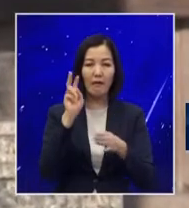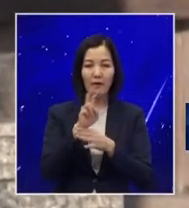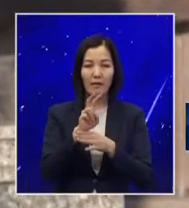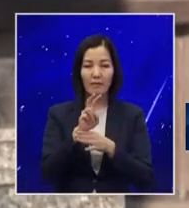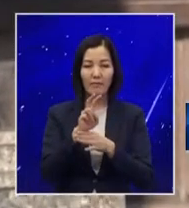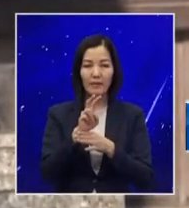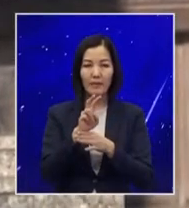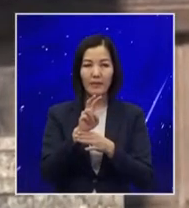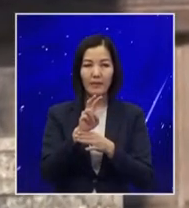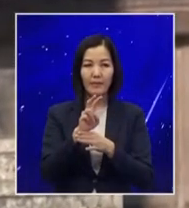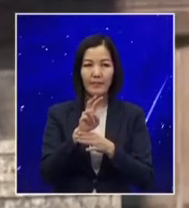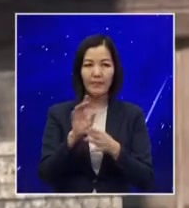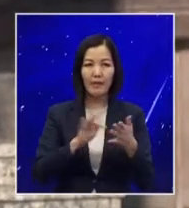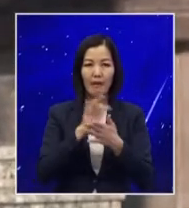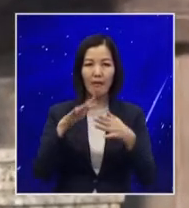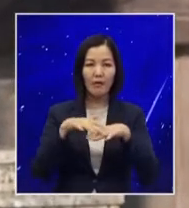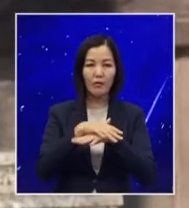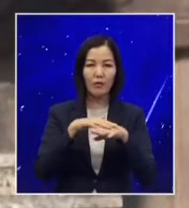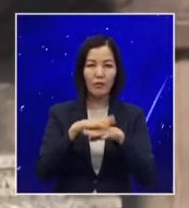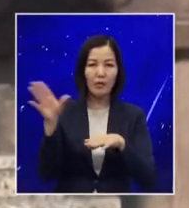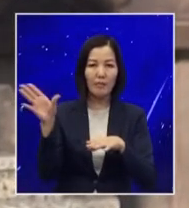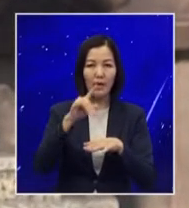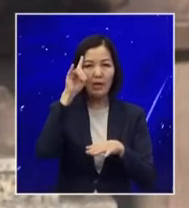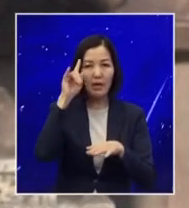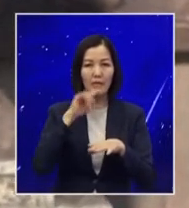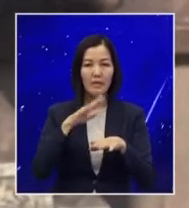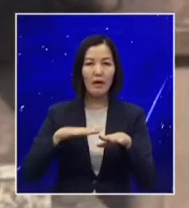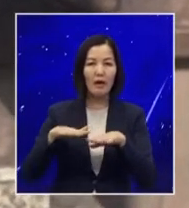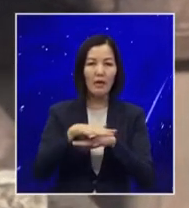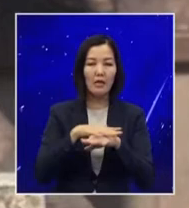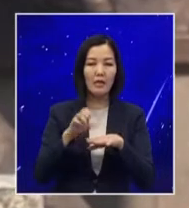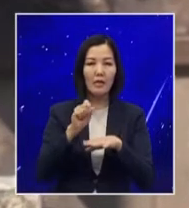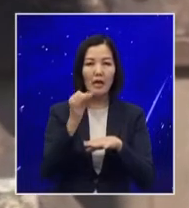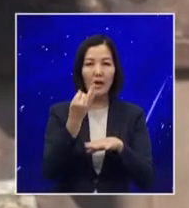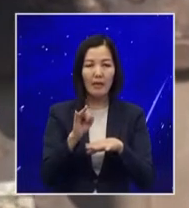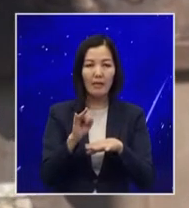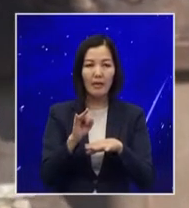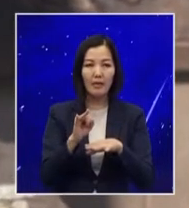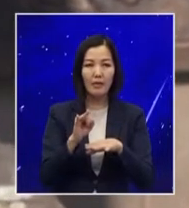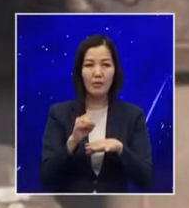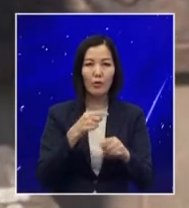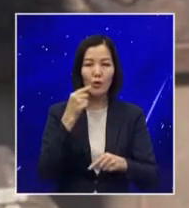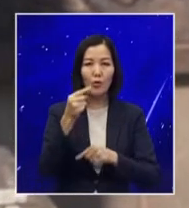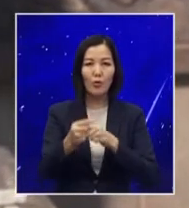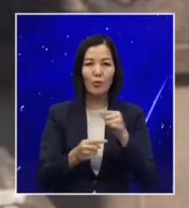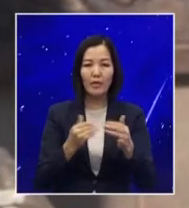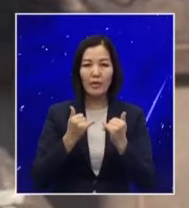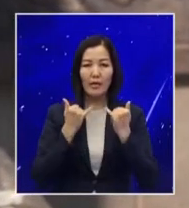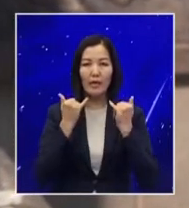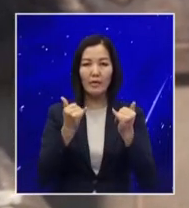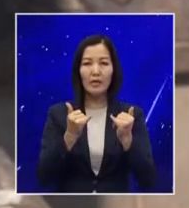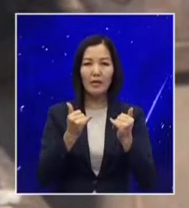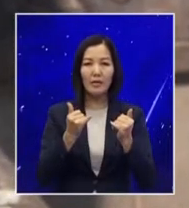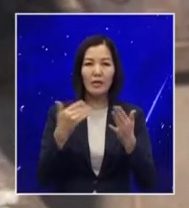отырым. Қала тұрғындарын және бүкіл елімізді Абай мен оның ұрпақтарына арналған